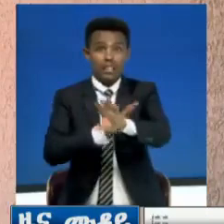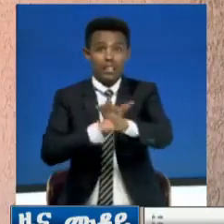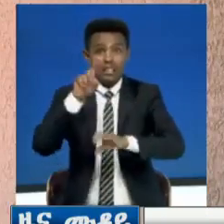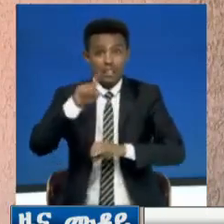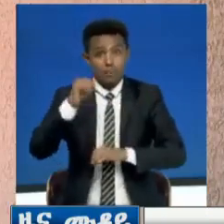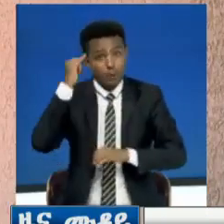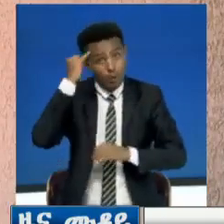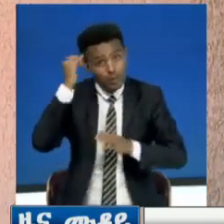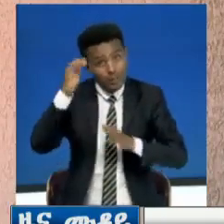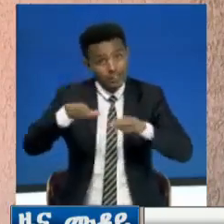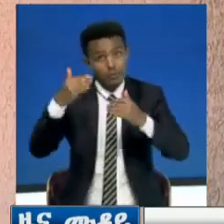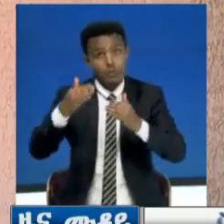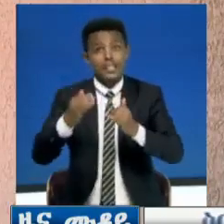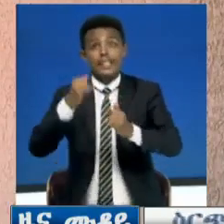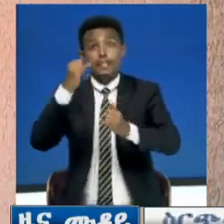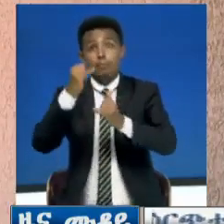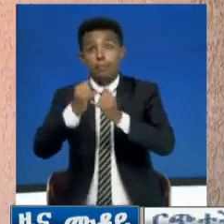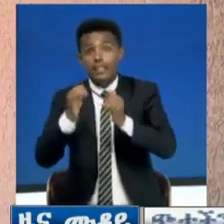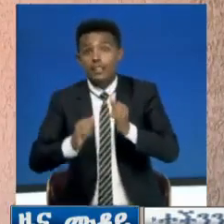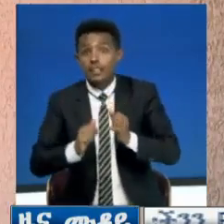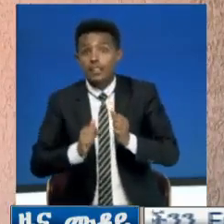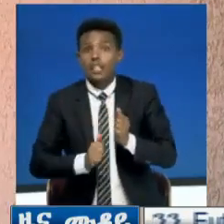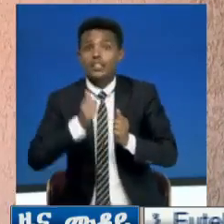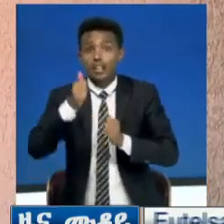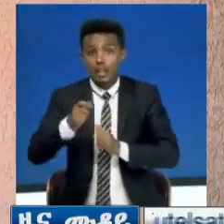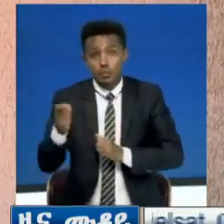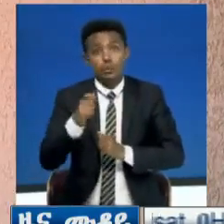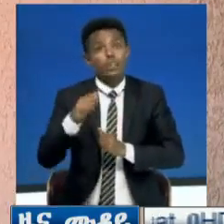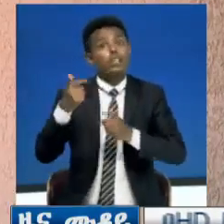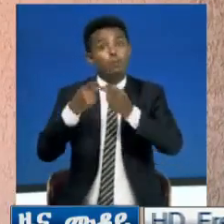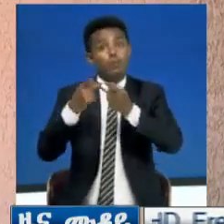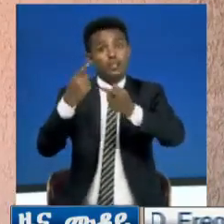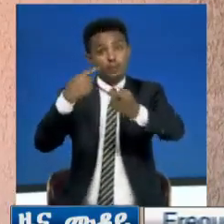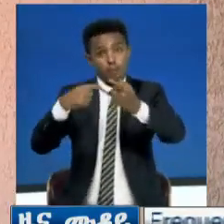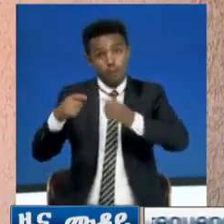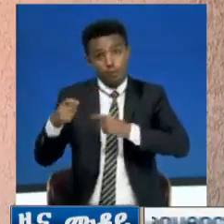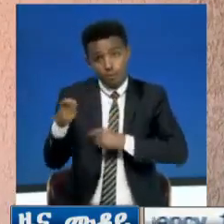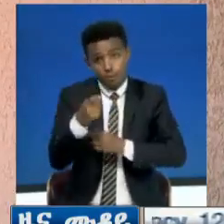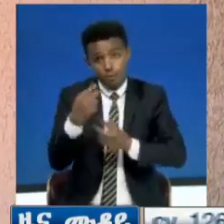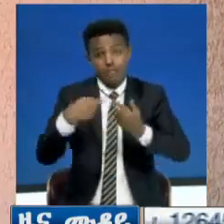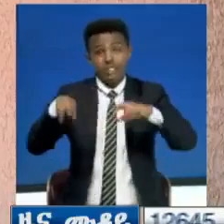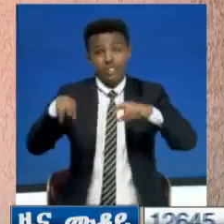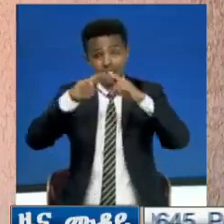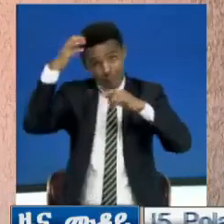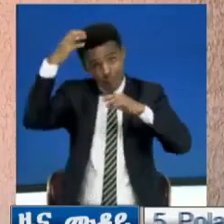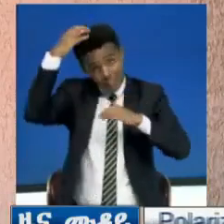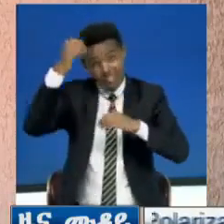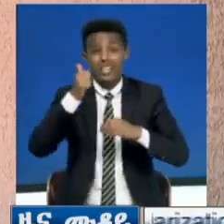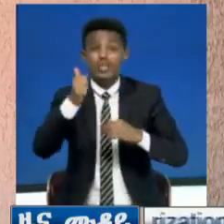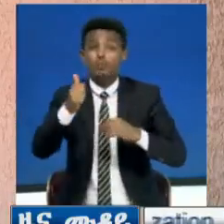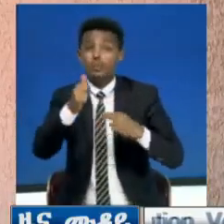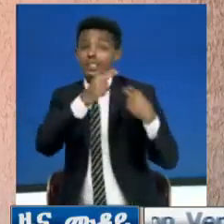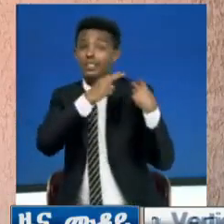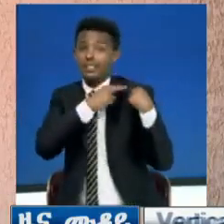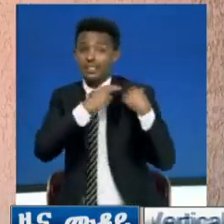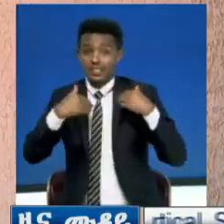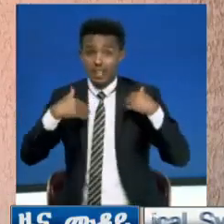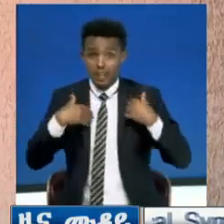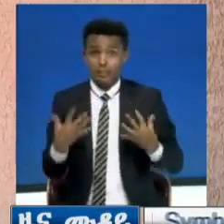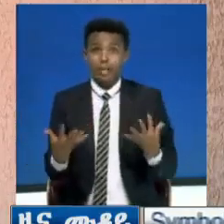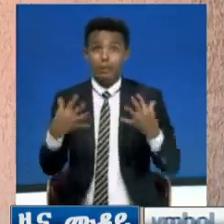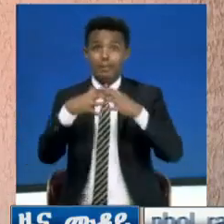ድንበር ተሻጋሪ ስለሆኑ ከሌላ ሀገር የሚመጡ ስለሆኑ የፌዴራል መንግስትም የራሱ ድርሻ ስላለበት ተባብረና ተቀናጅተን